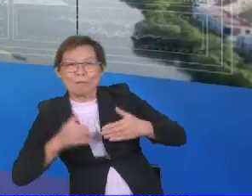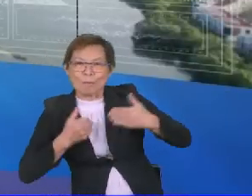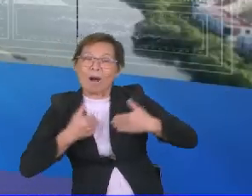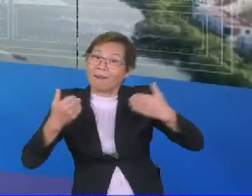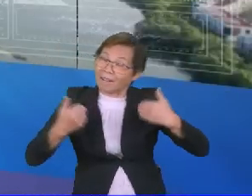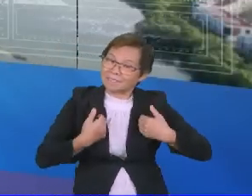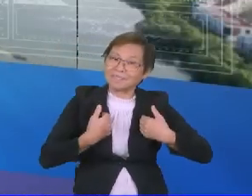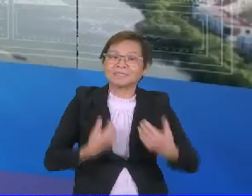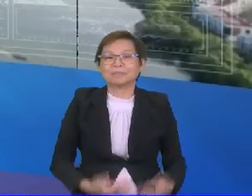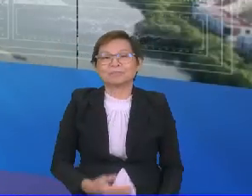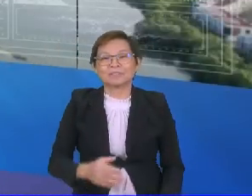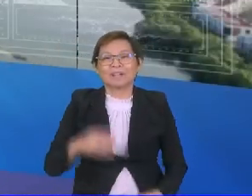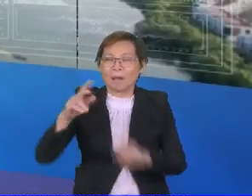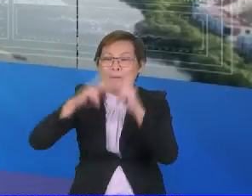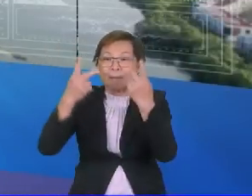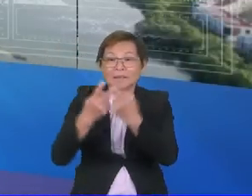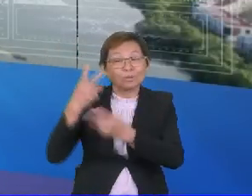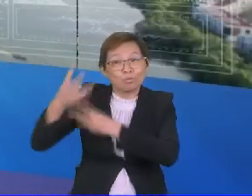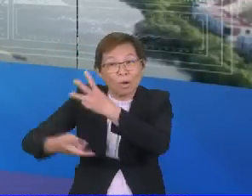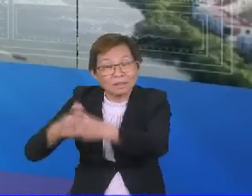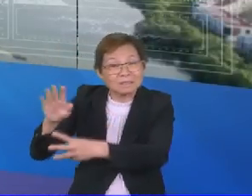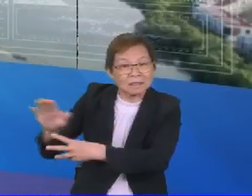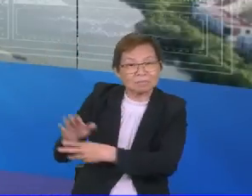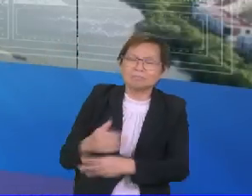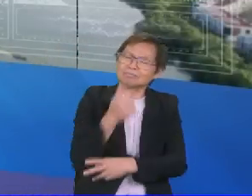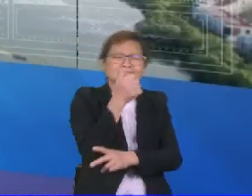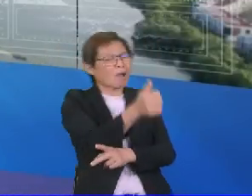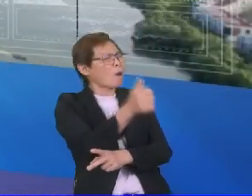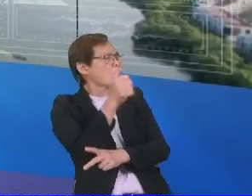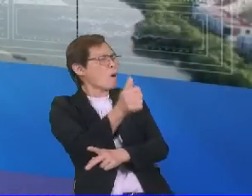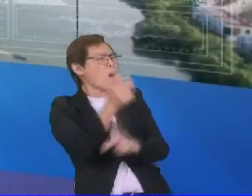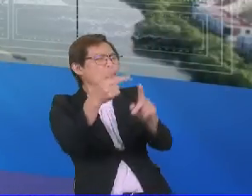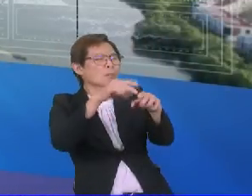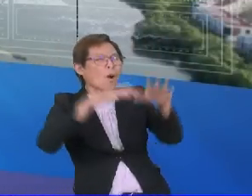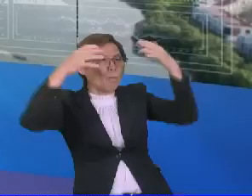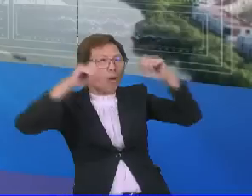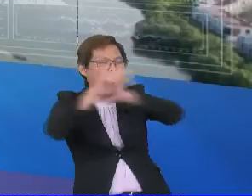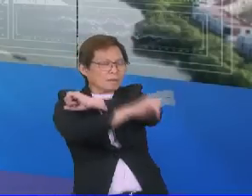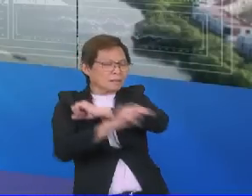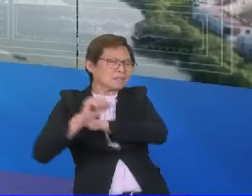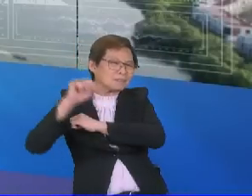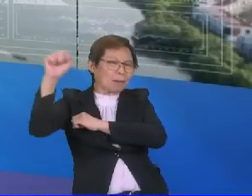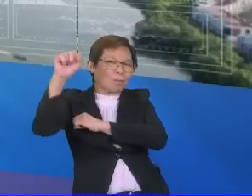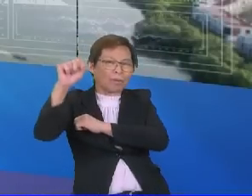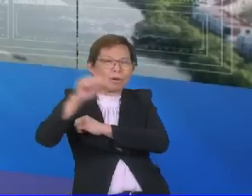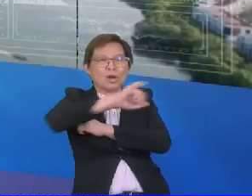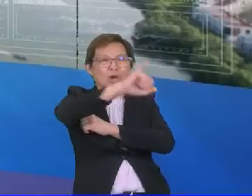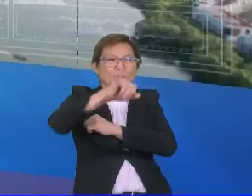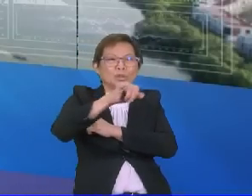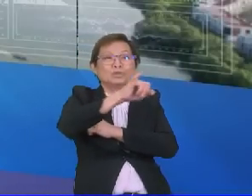Dalam pada itu party warisan Sabah warisan pula menyerahkan sepenuhnya kepada yang dipertuan negeri sabatu